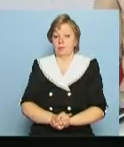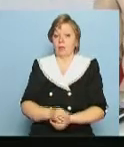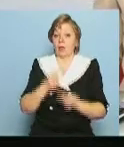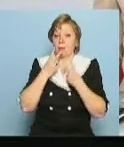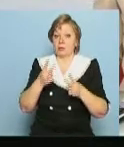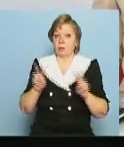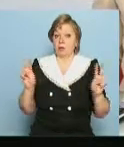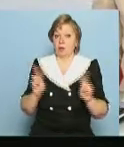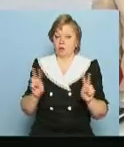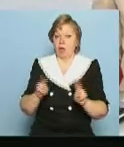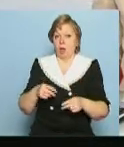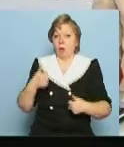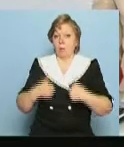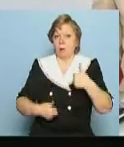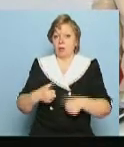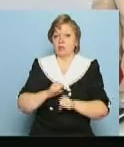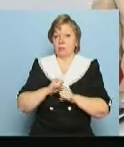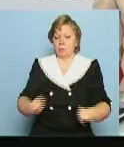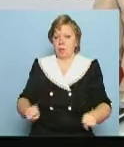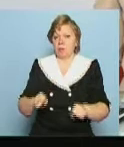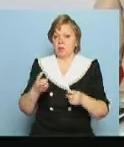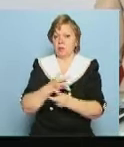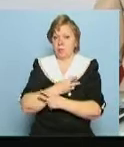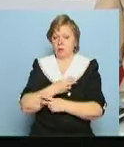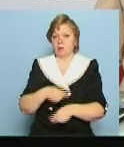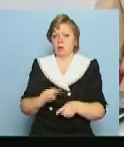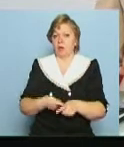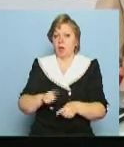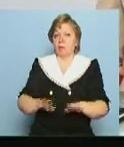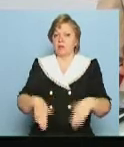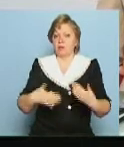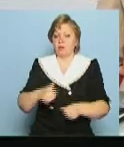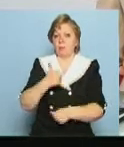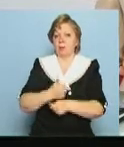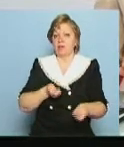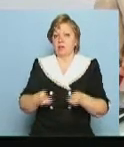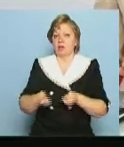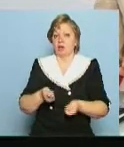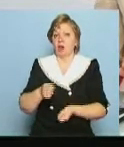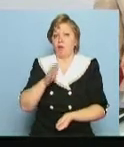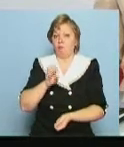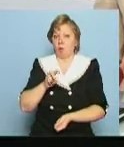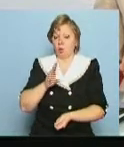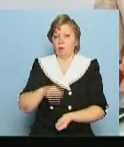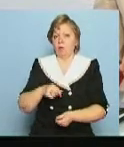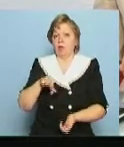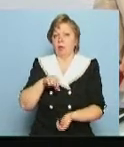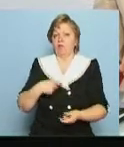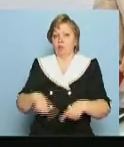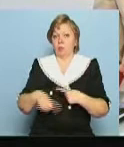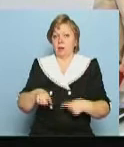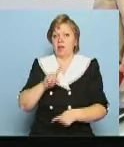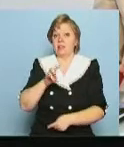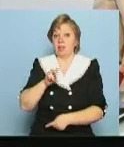Посмотреть фильм «Матч смерти» о легендарной игре киевского «Динамо» посоветовал президент Удмуртии игрокам футбольной команды «Зенит Ижевск». В этой кинокартине